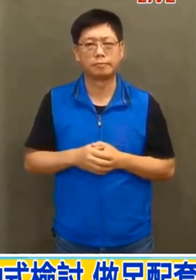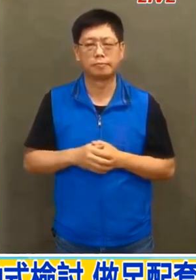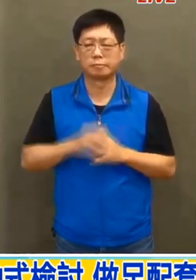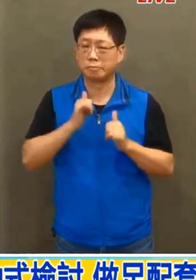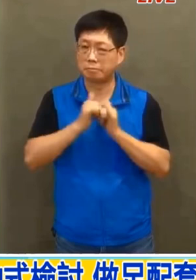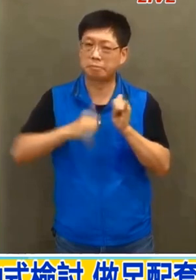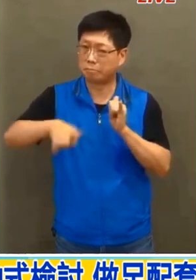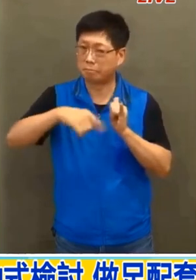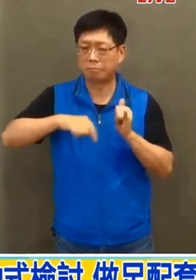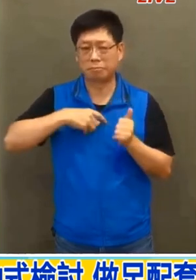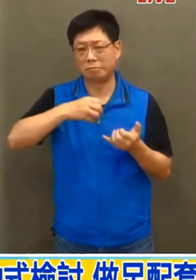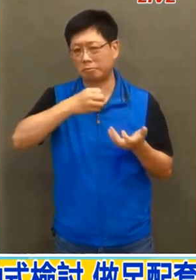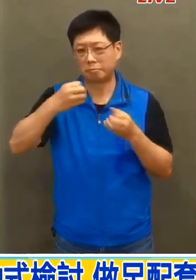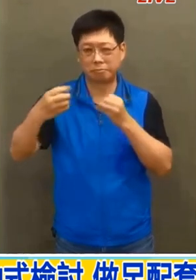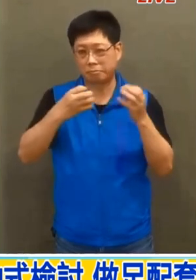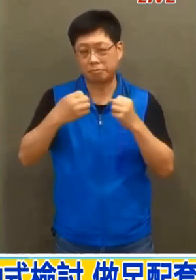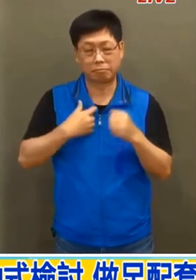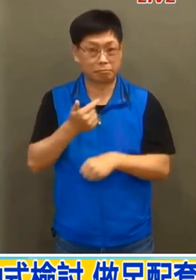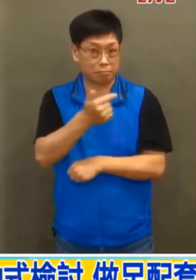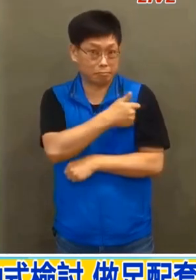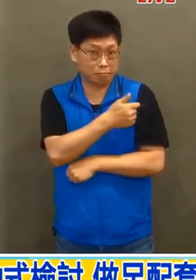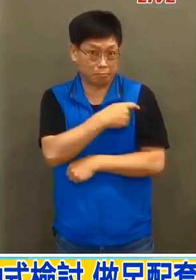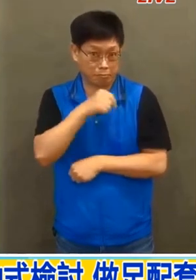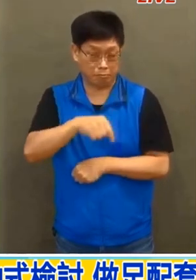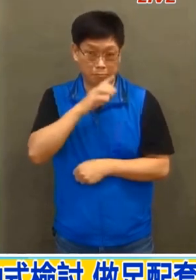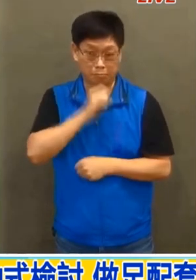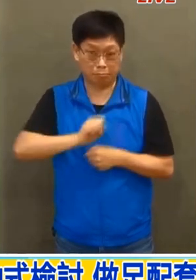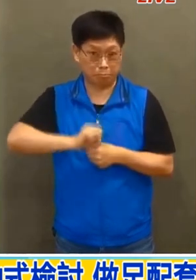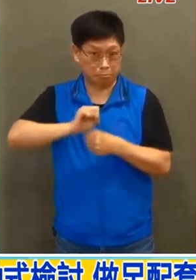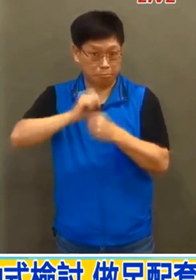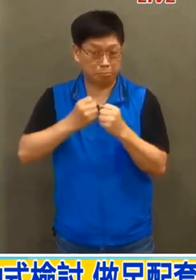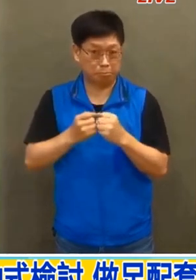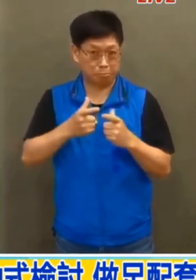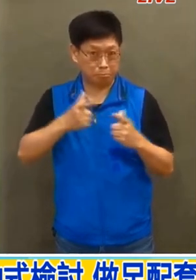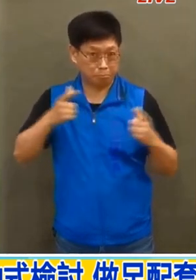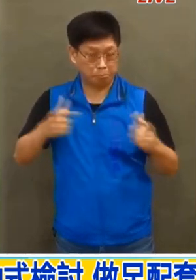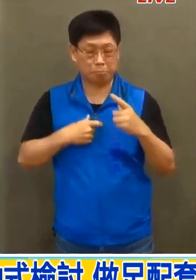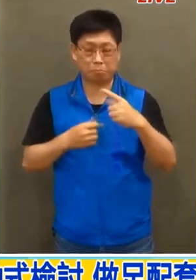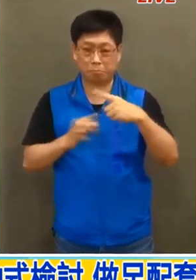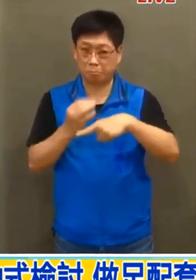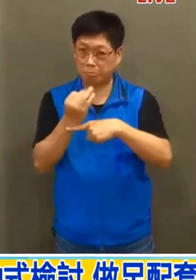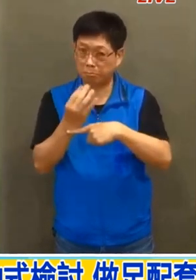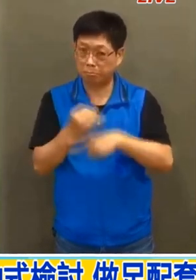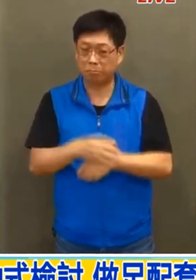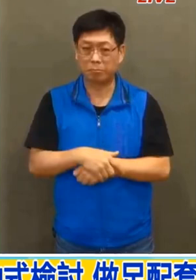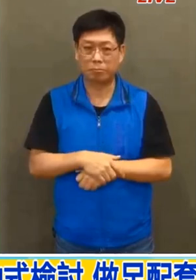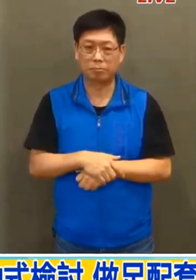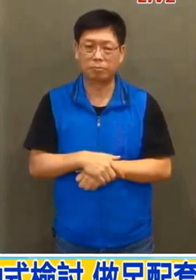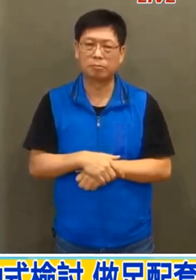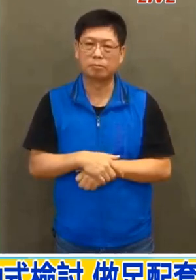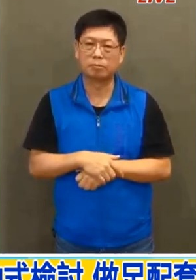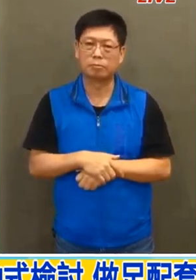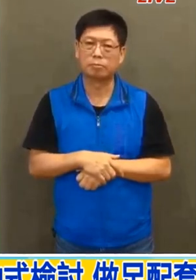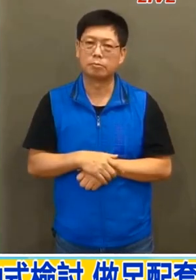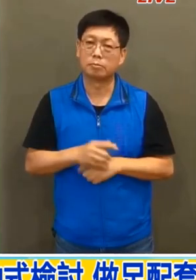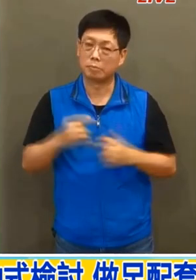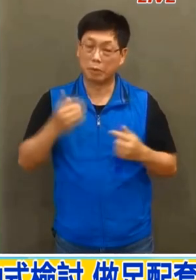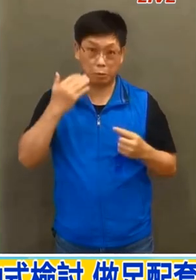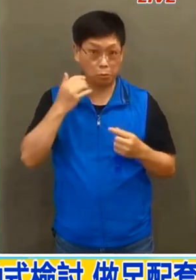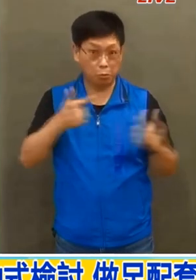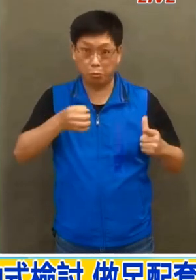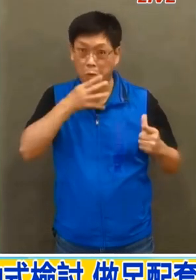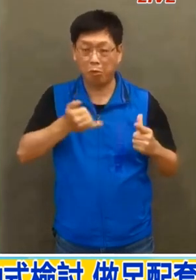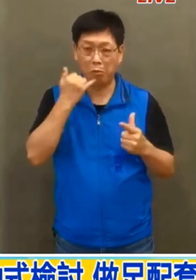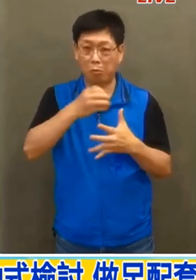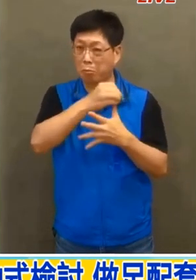天都谈到说疫苗的施打的覆盖率都高啊，就要降级，很多人